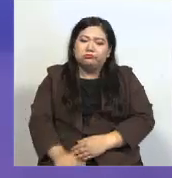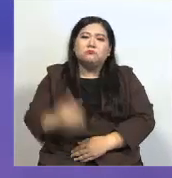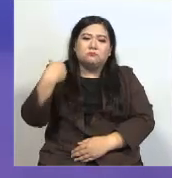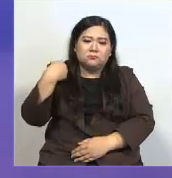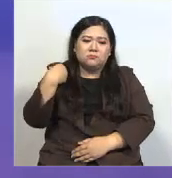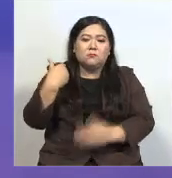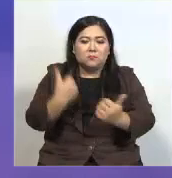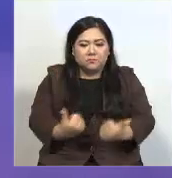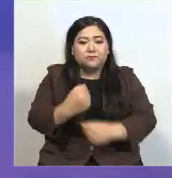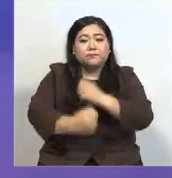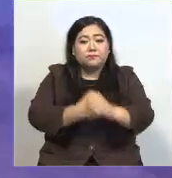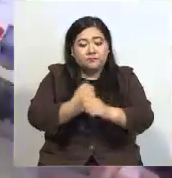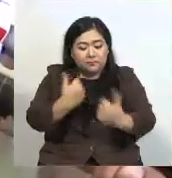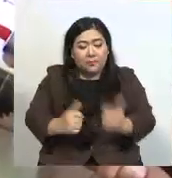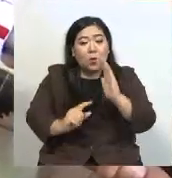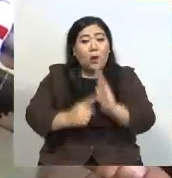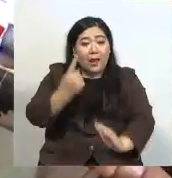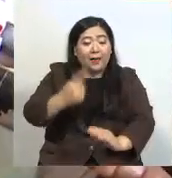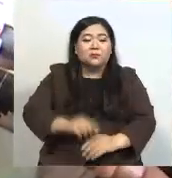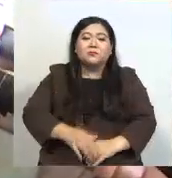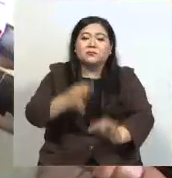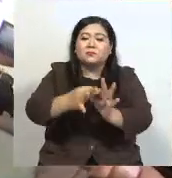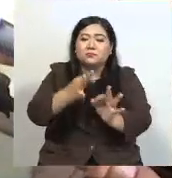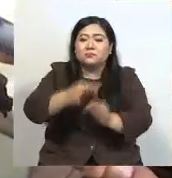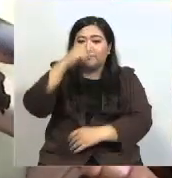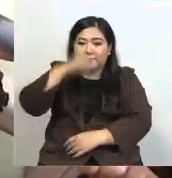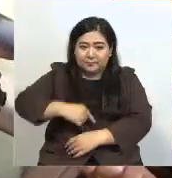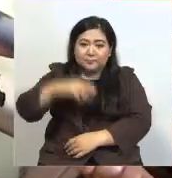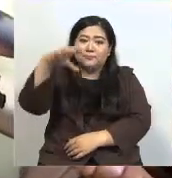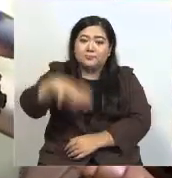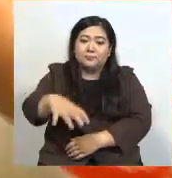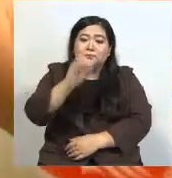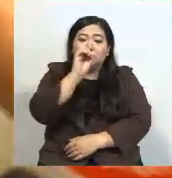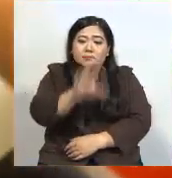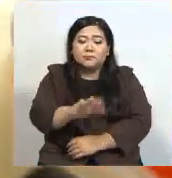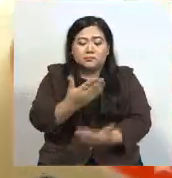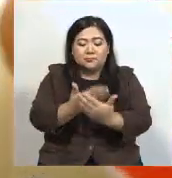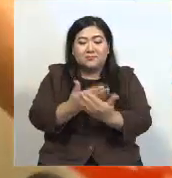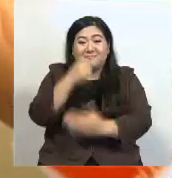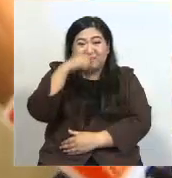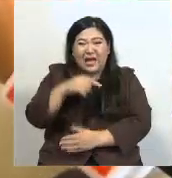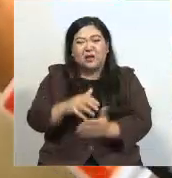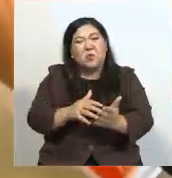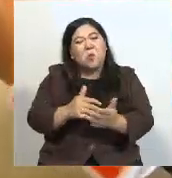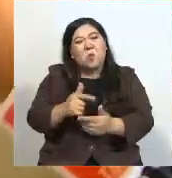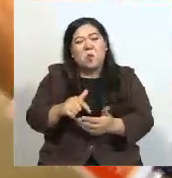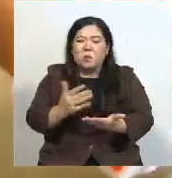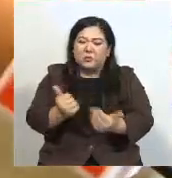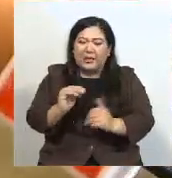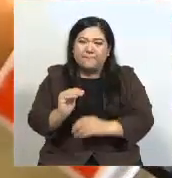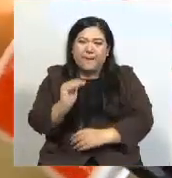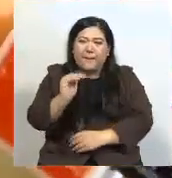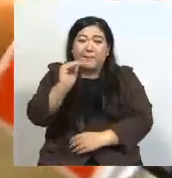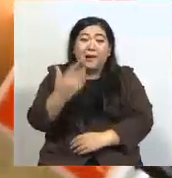ปิดทำการวันแรกของปีนี้นะคะในส่วนของแบงก์ชาติเองก็มีรายงานออกมาว่าค่าเงินบาทอ่อนค่าลงมาแล้วมาอยู่